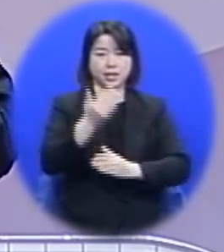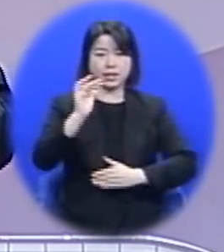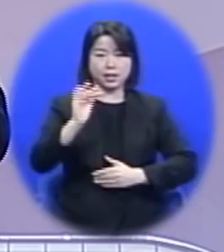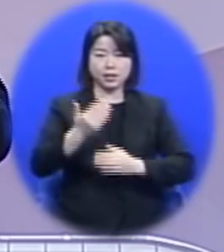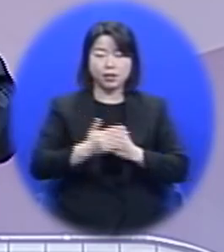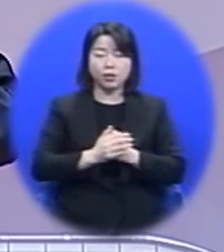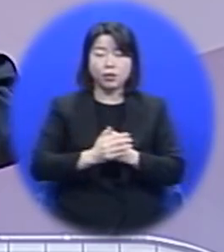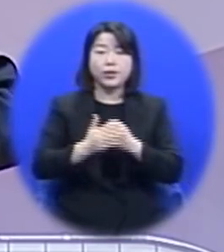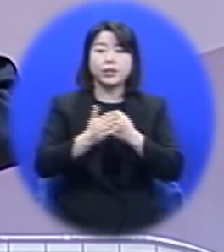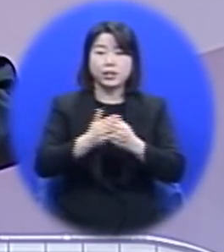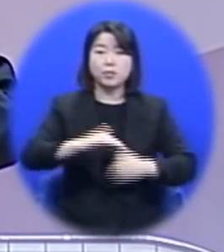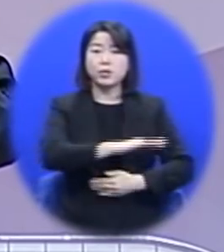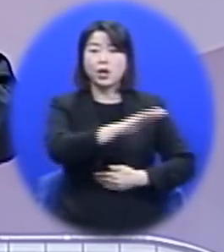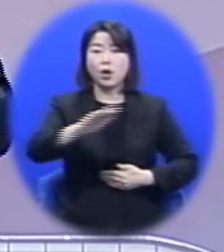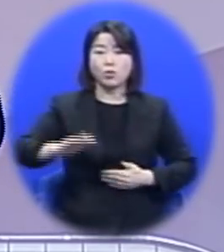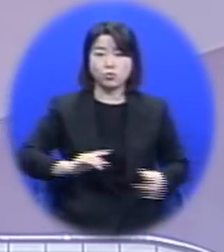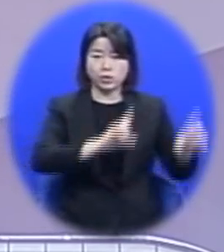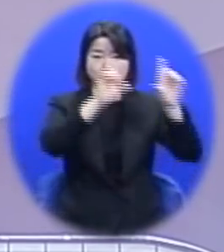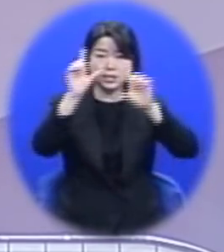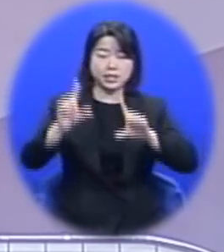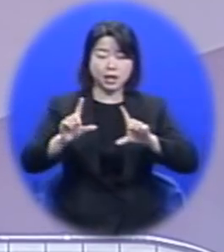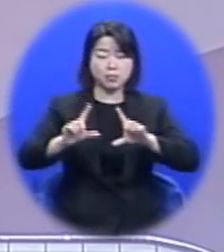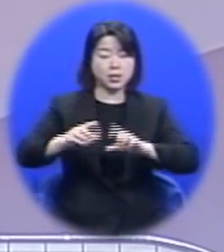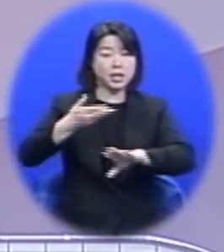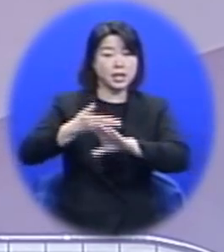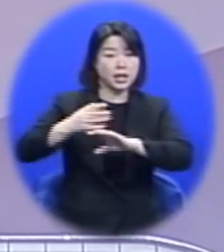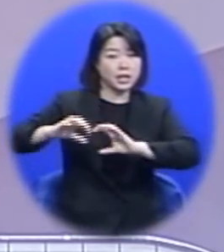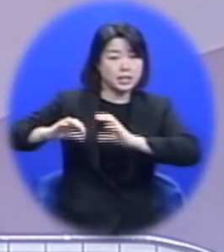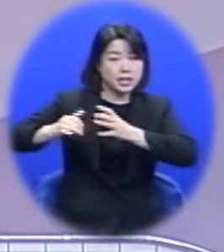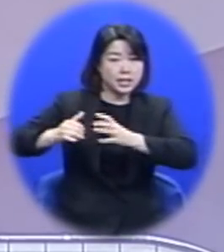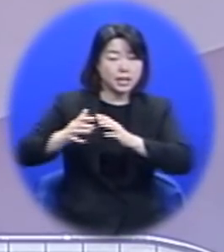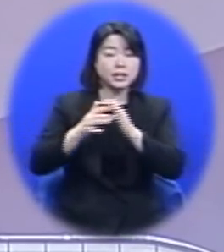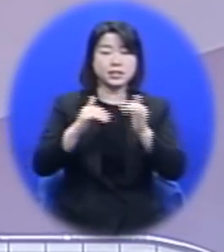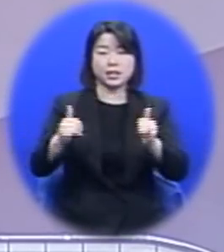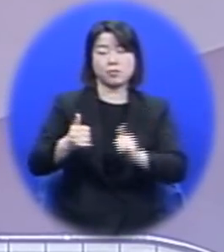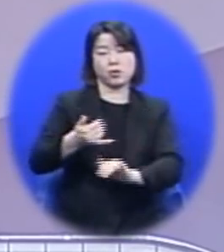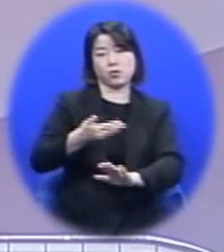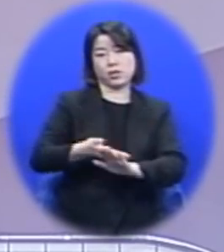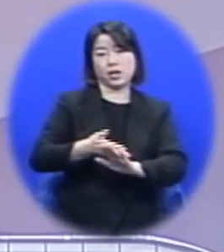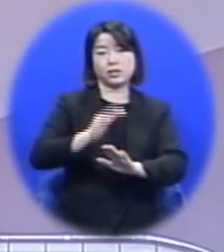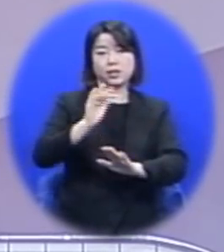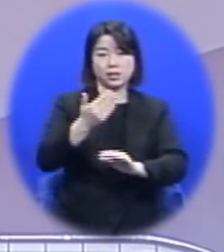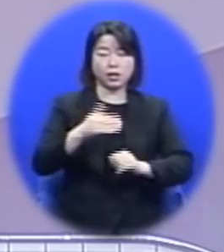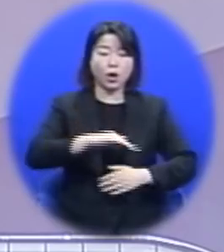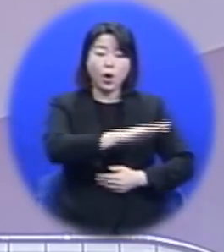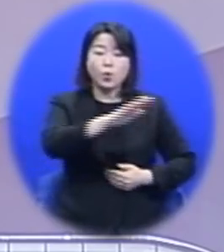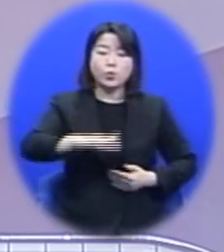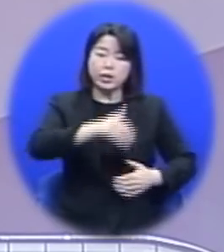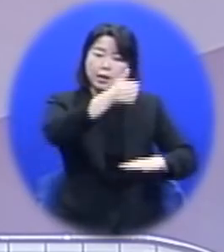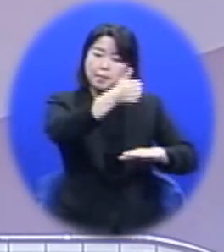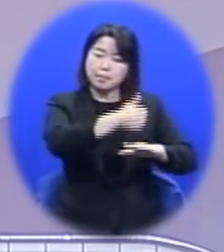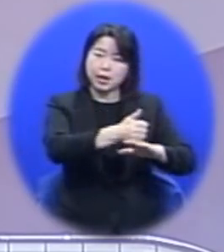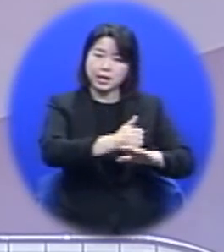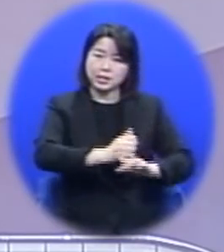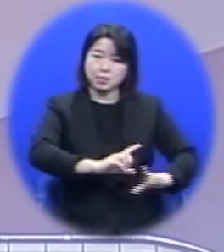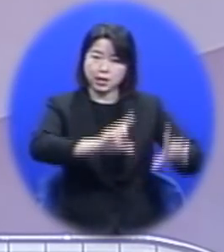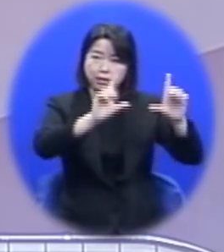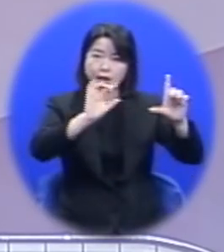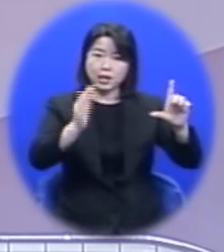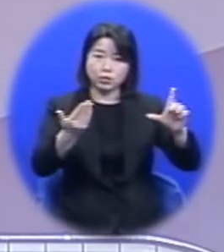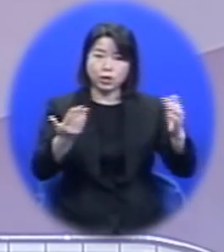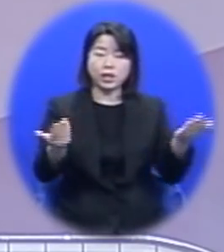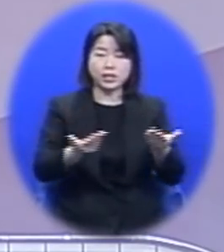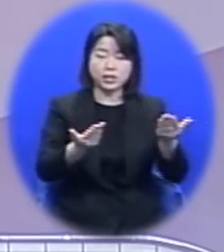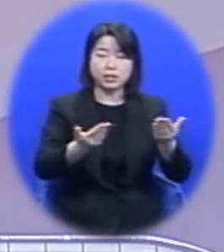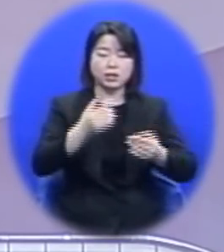그래서 우리의 삶이 세상 사람과 달라지는 거예요. 우리는 마지막 날될 일을 너무나 분명히 알고 있기